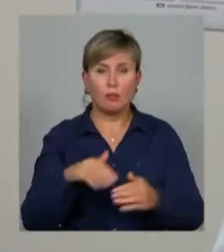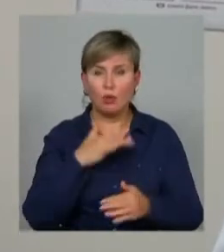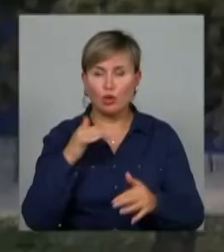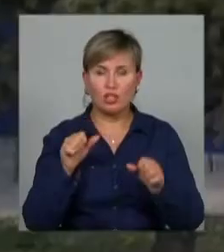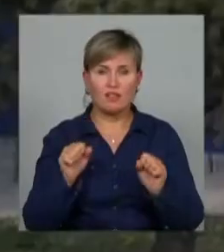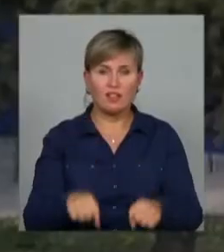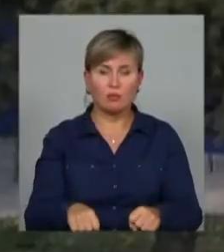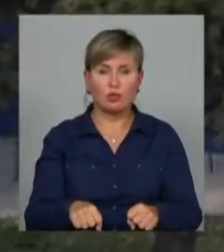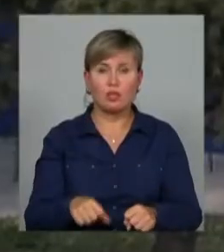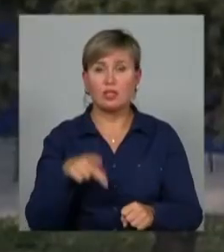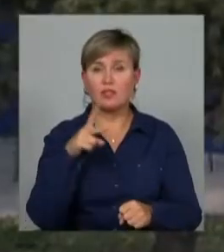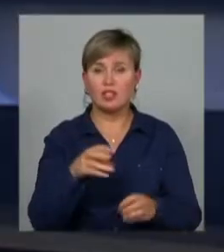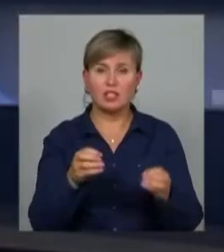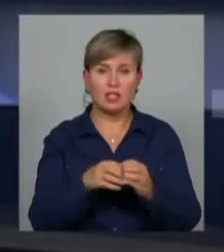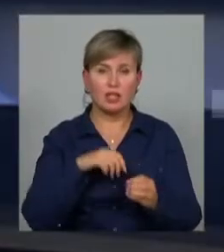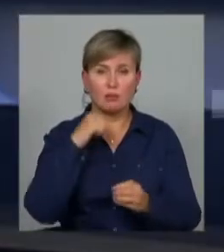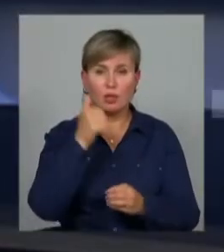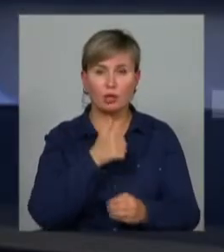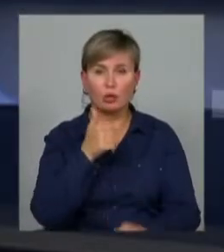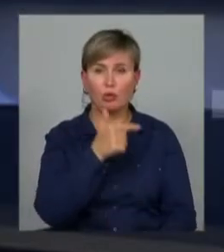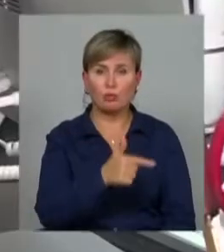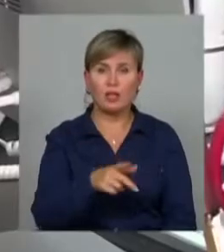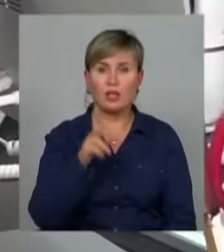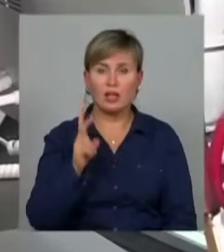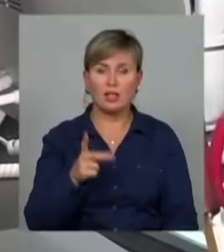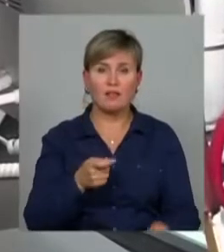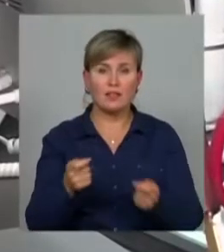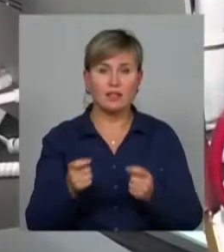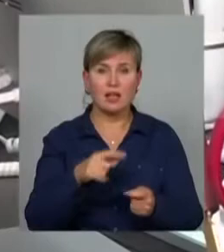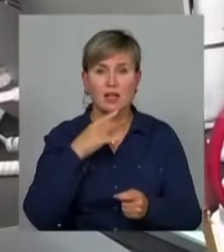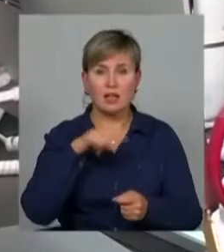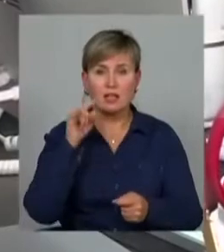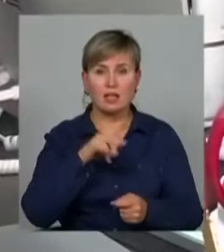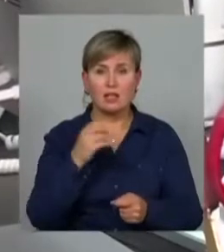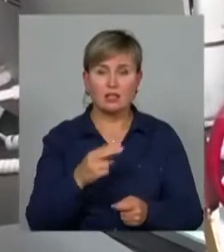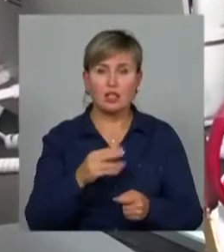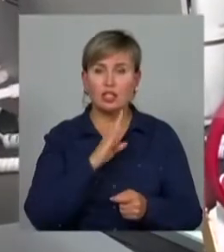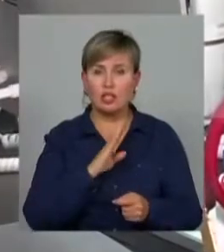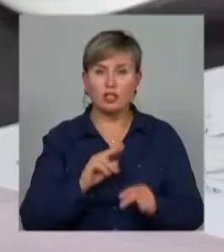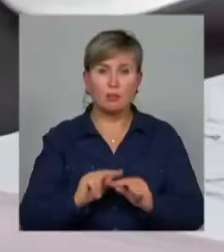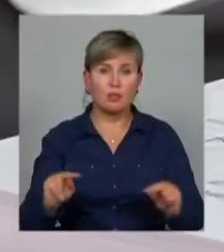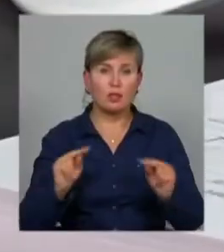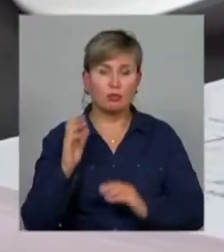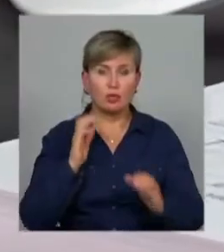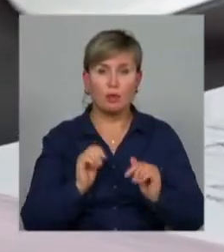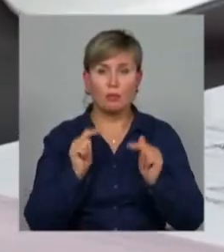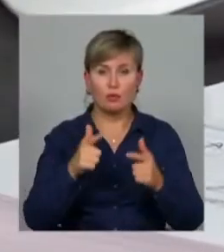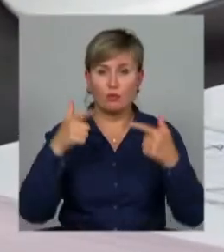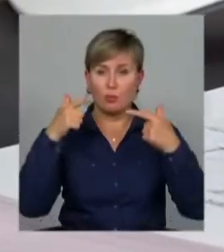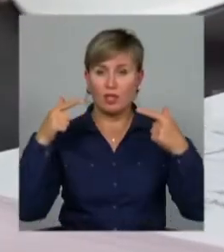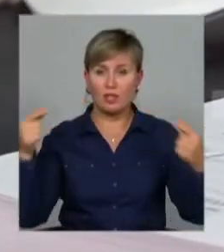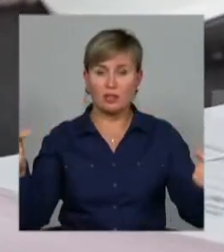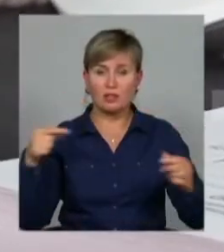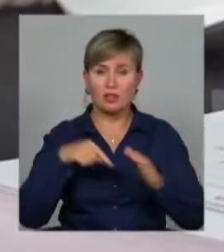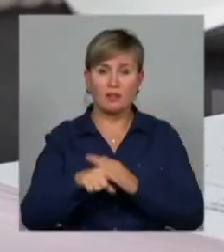В 2010 году Гульмира Канаева, возглавляющая Казахский национальный женский педагогический университет, поступила в магистратуру в университете